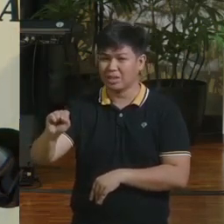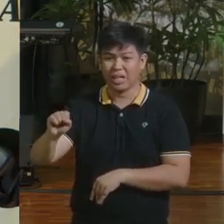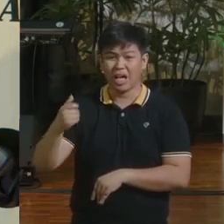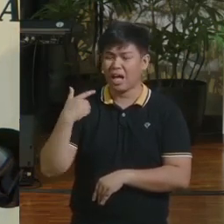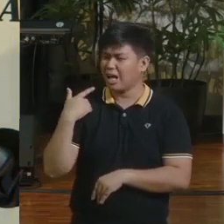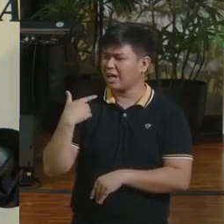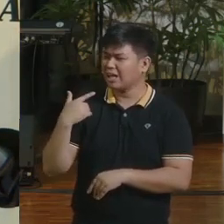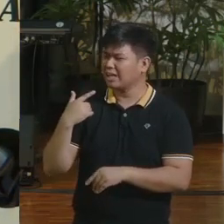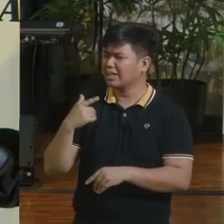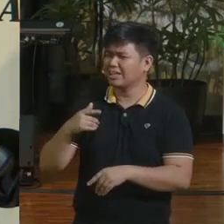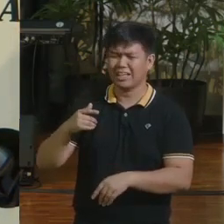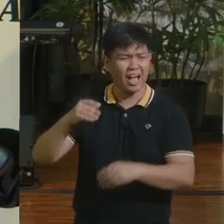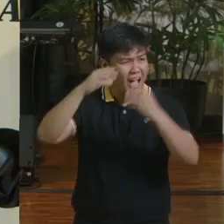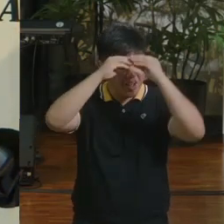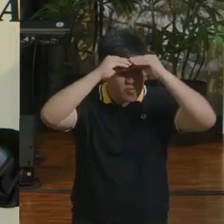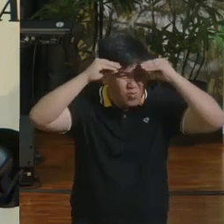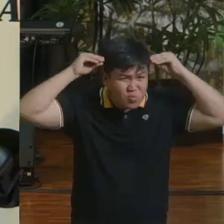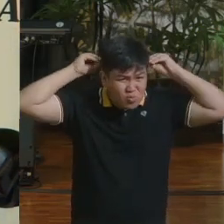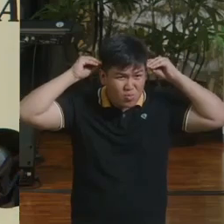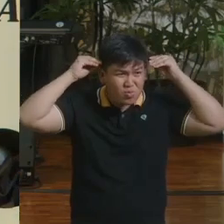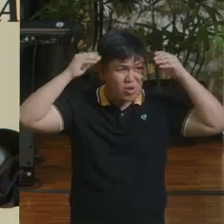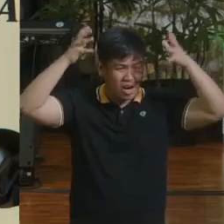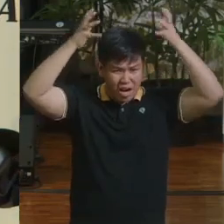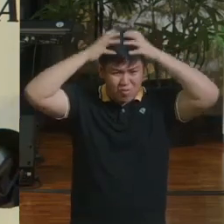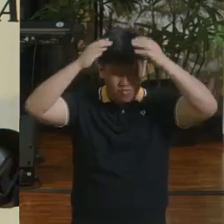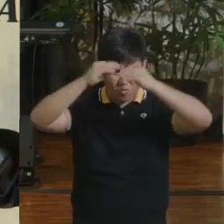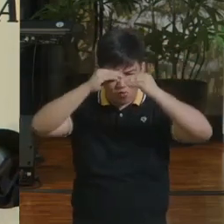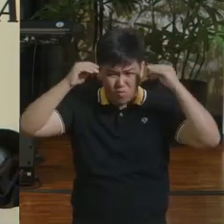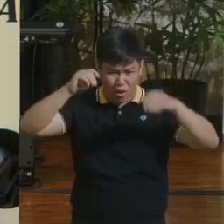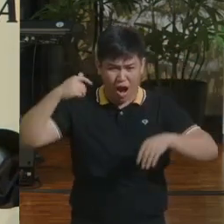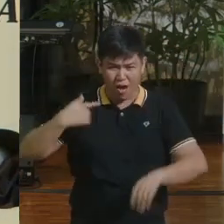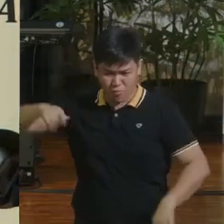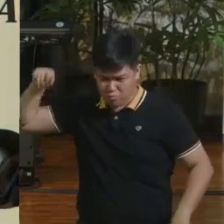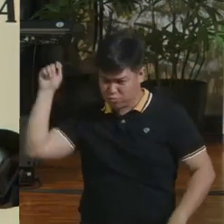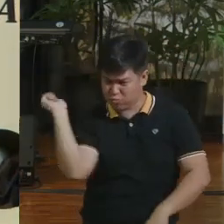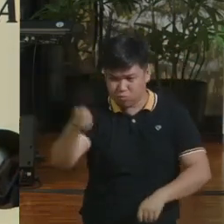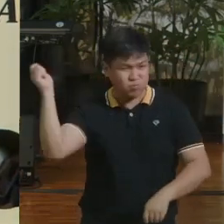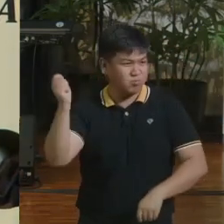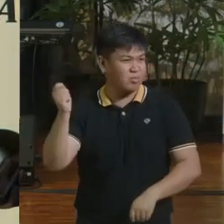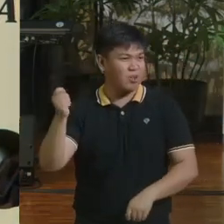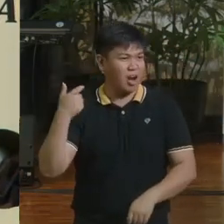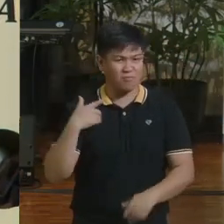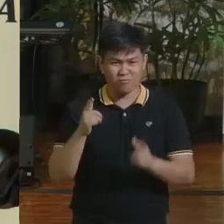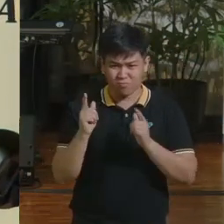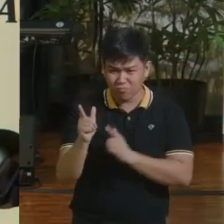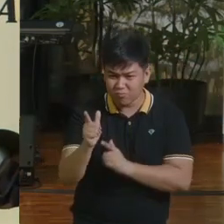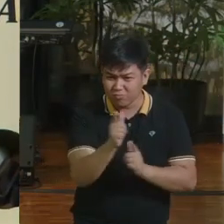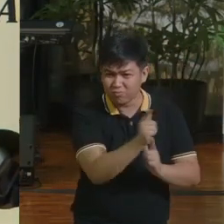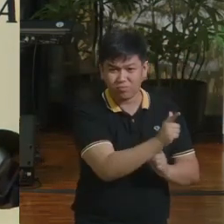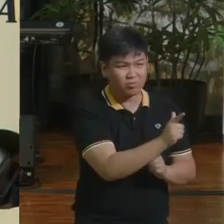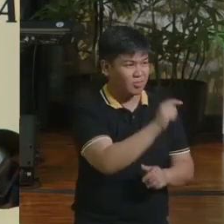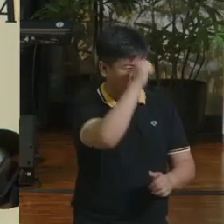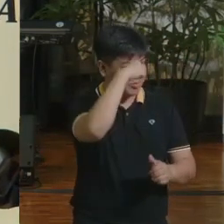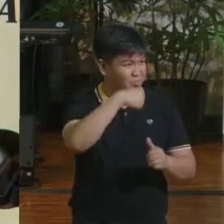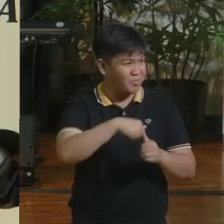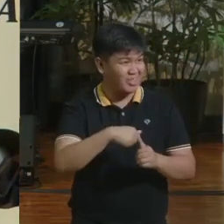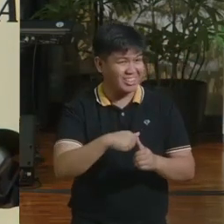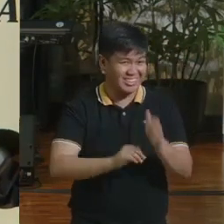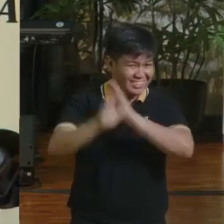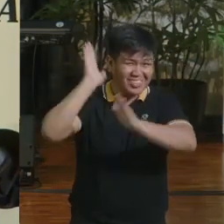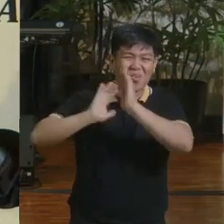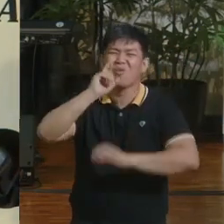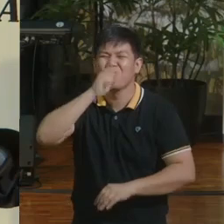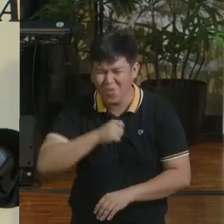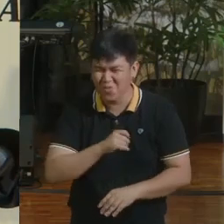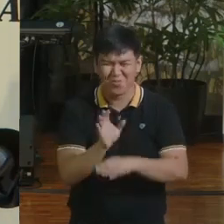ay Petra. At nakita niya yung temple. Kaya ang title ng movie na yun, The Temple of Doom.